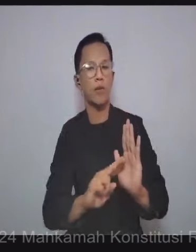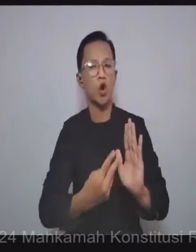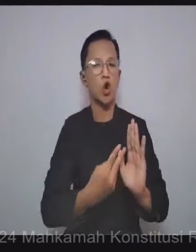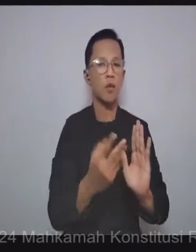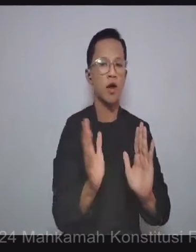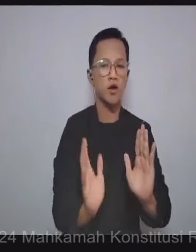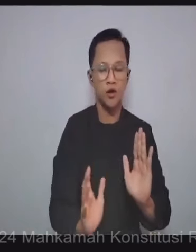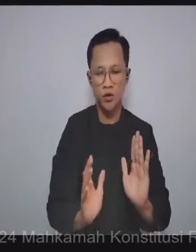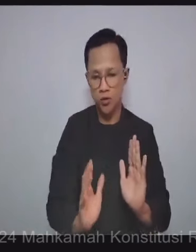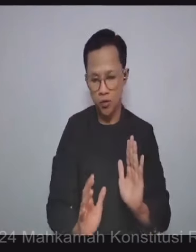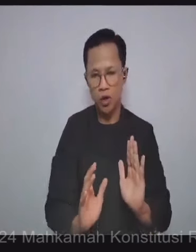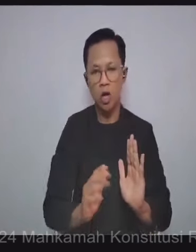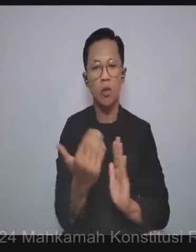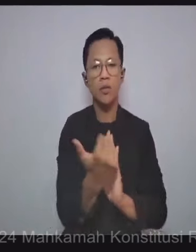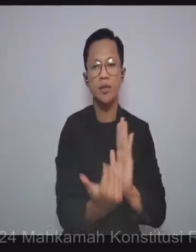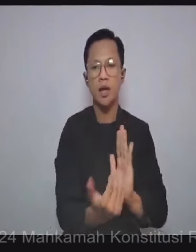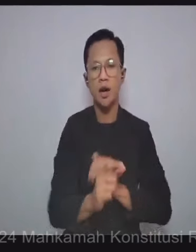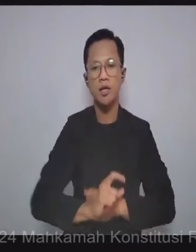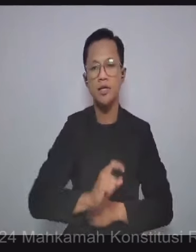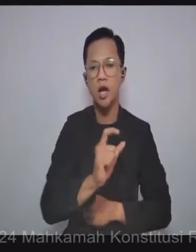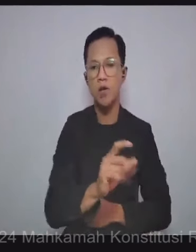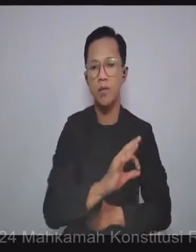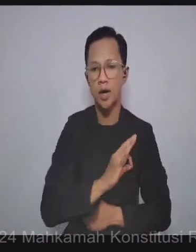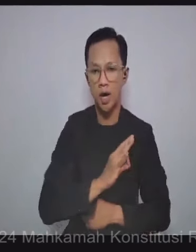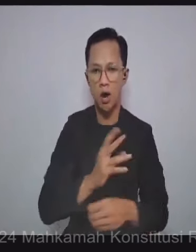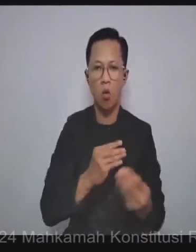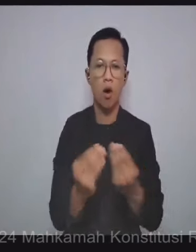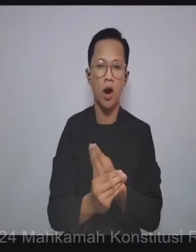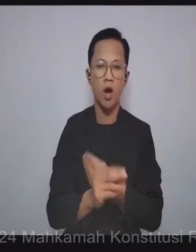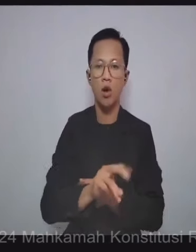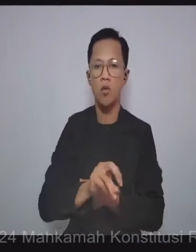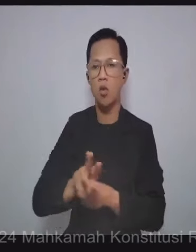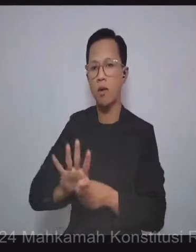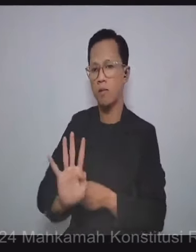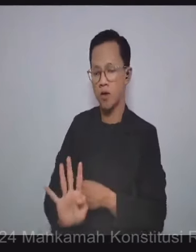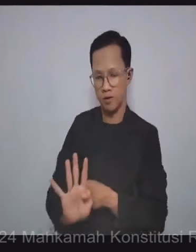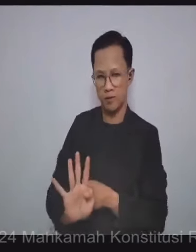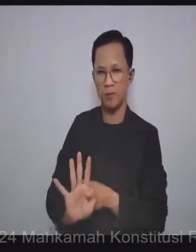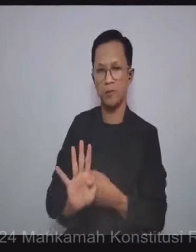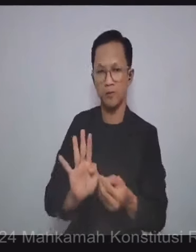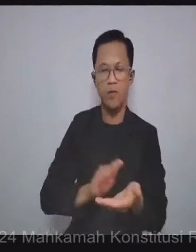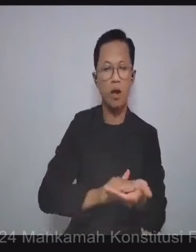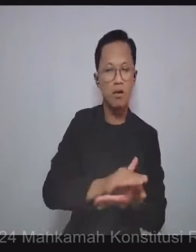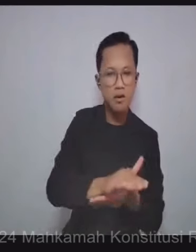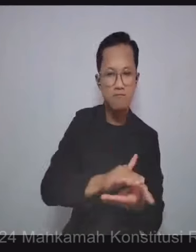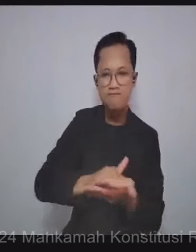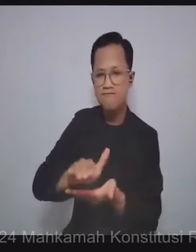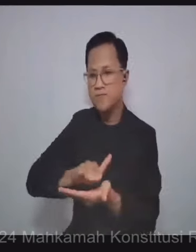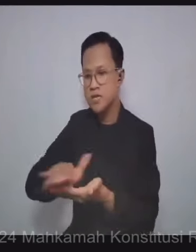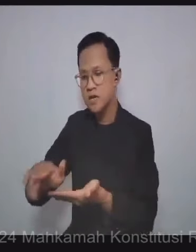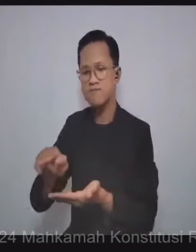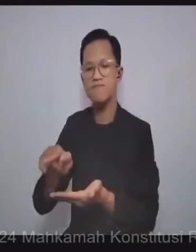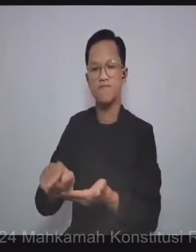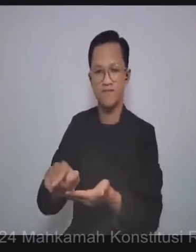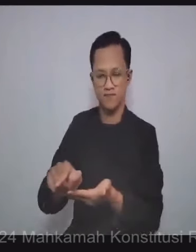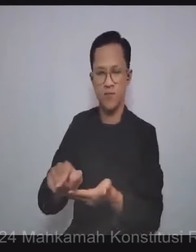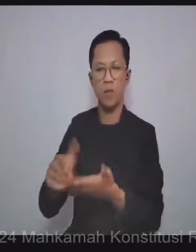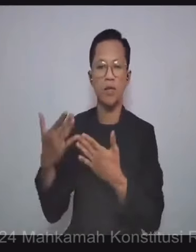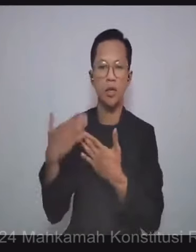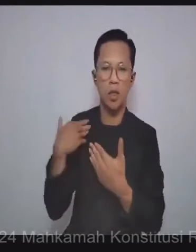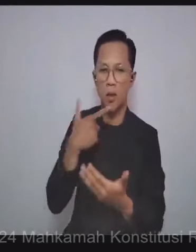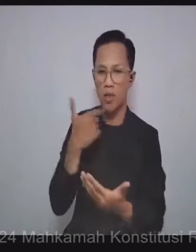calon dan dalam Pemilu presiden dan wakil presiden tahun 2024 kepada setiap pihak yang dianggap berpotensi menjadi stakeholders dalam penerapan norma